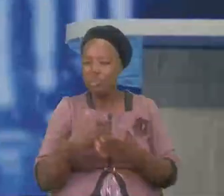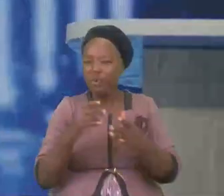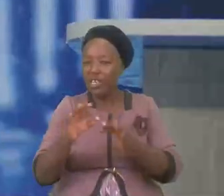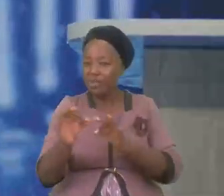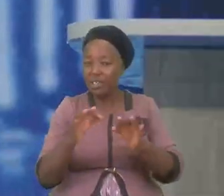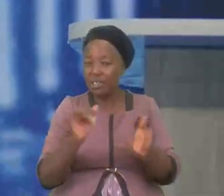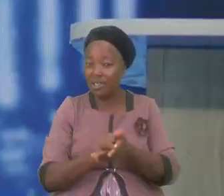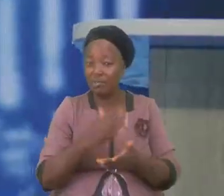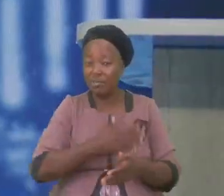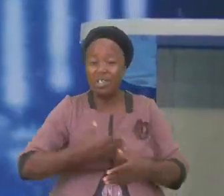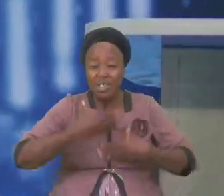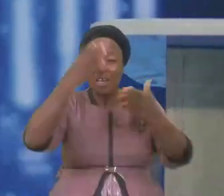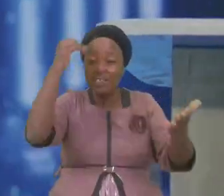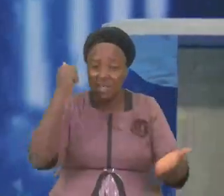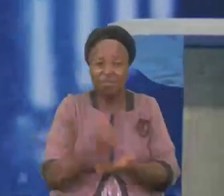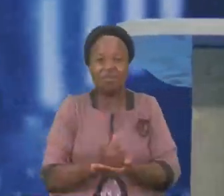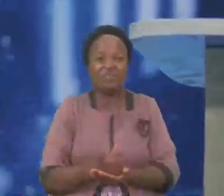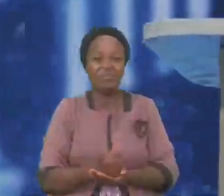Donnez-moi un grand amen.